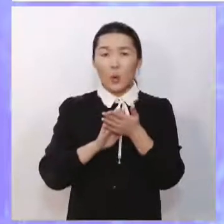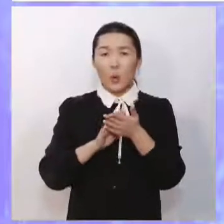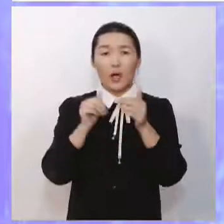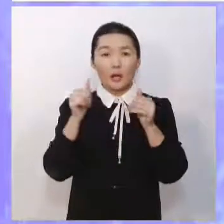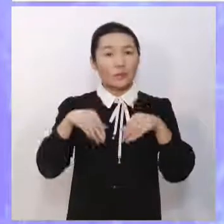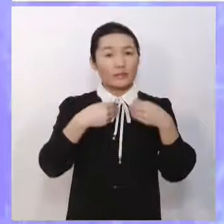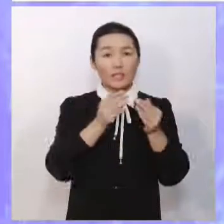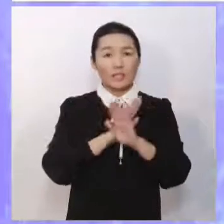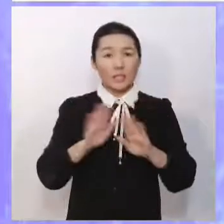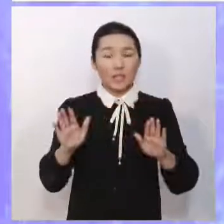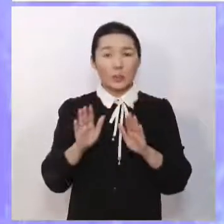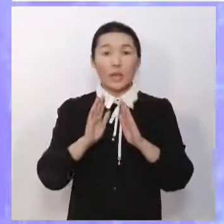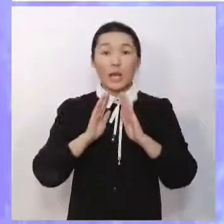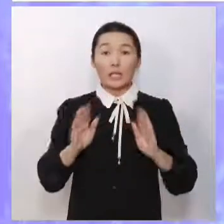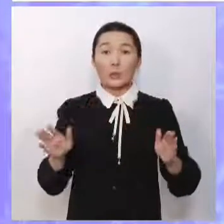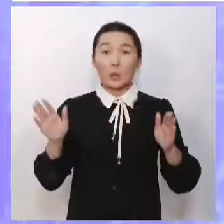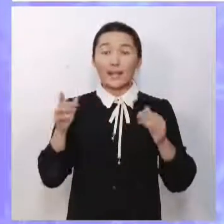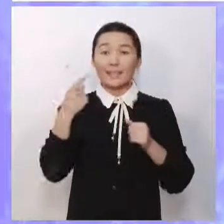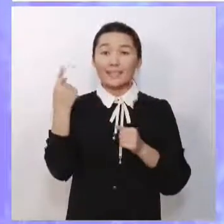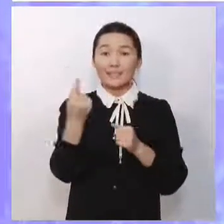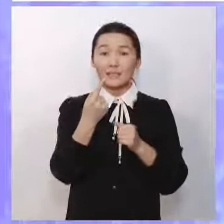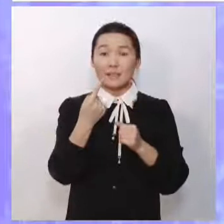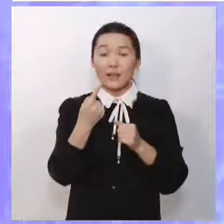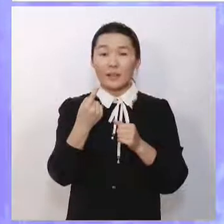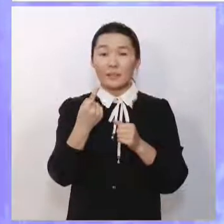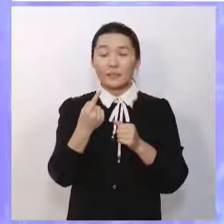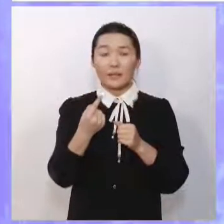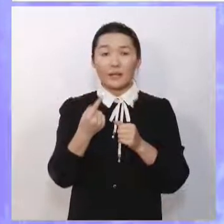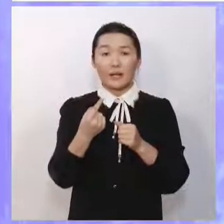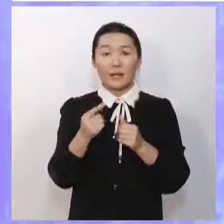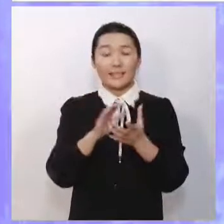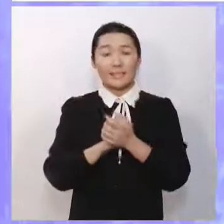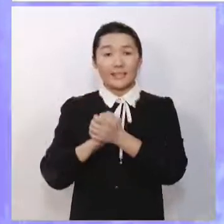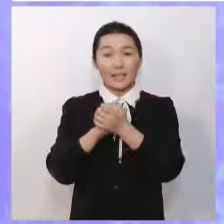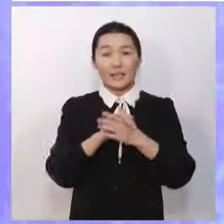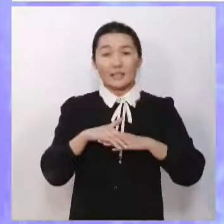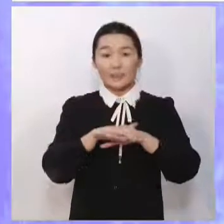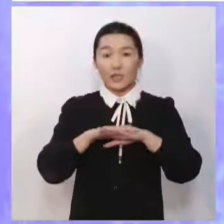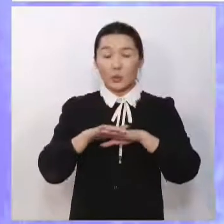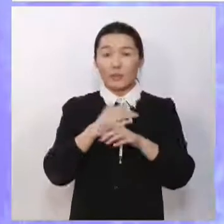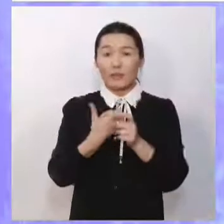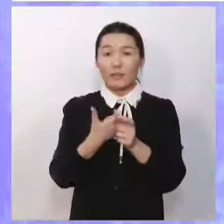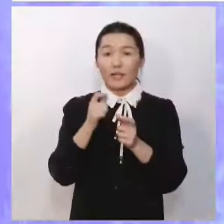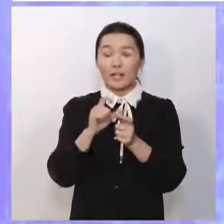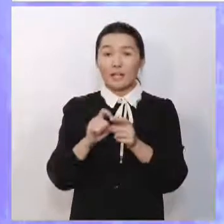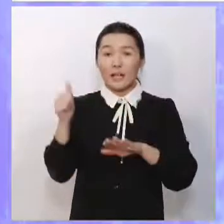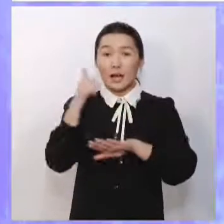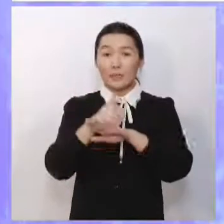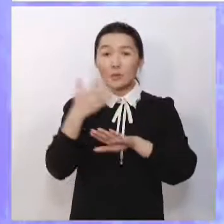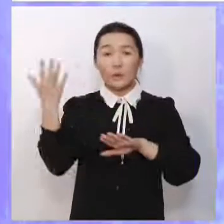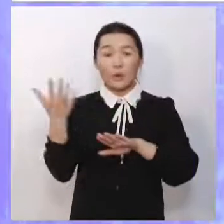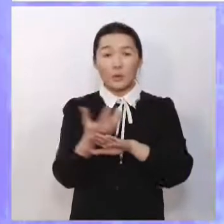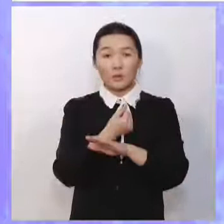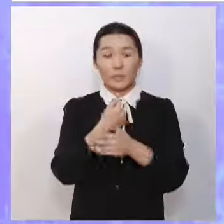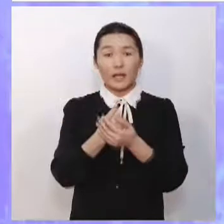и согласие народов, живущих в республике, может служить основой успеха в созидательных